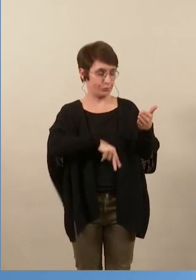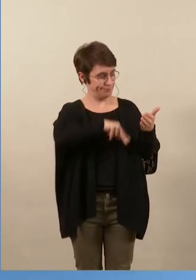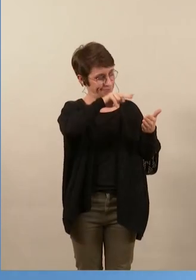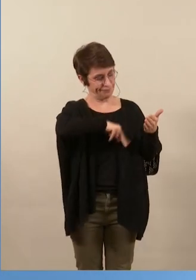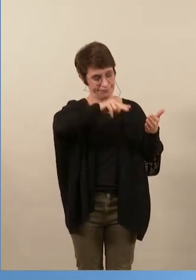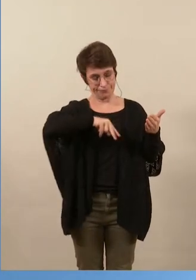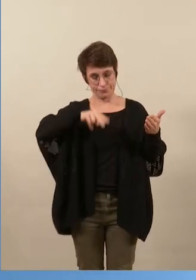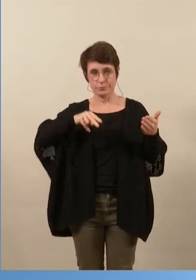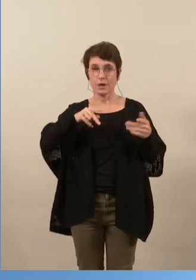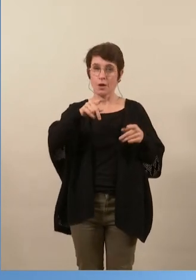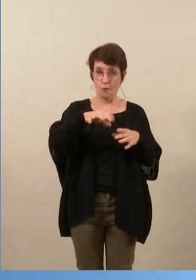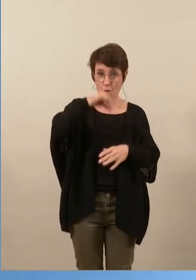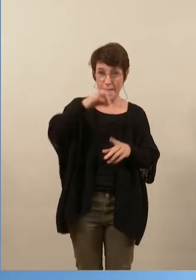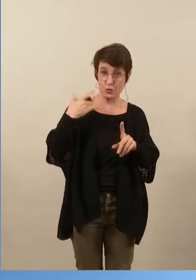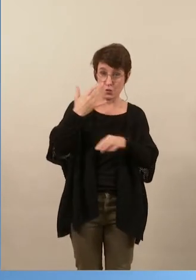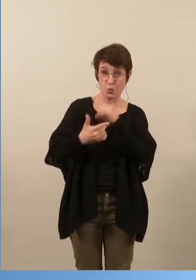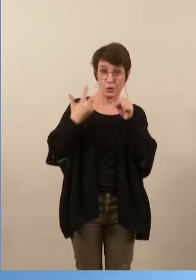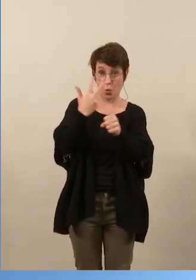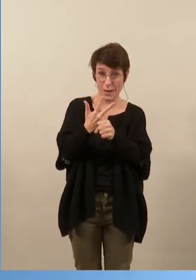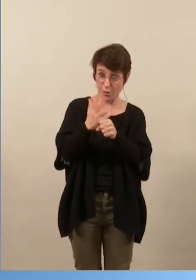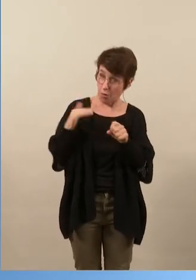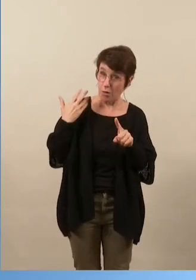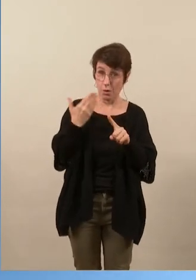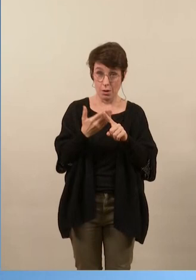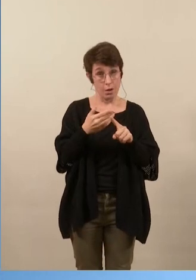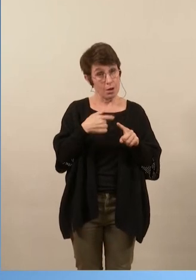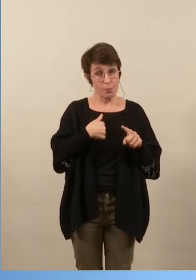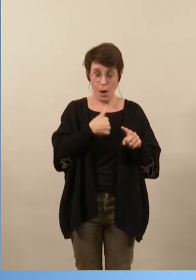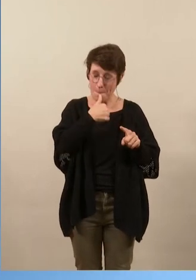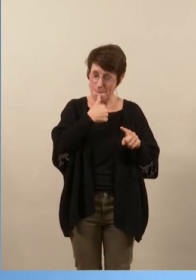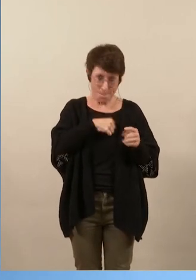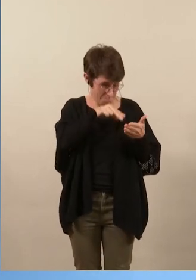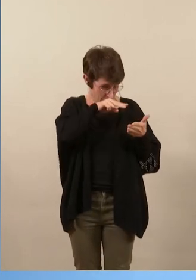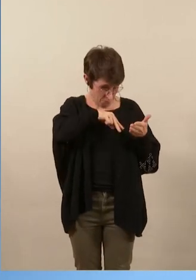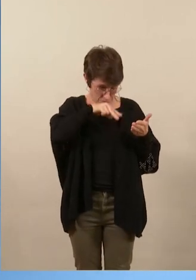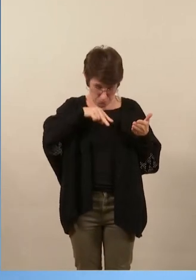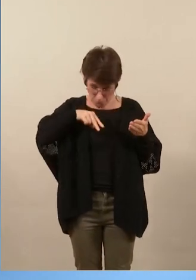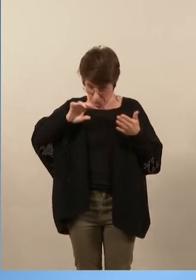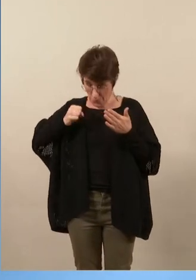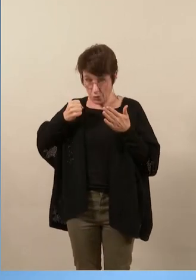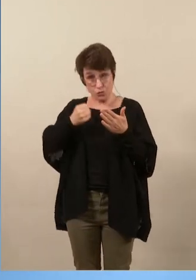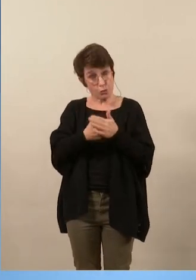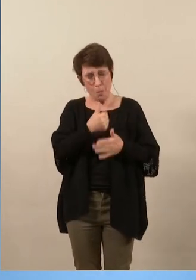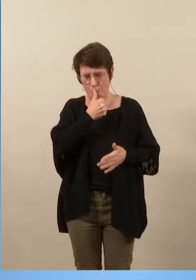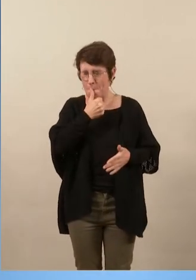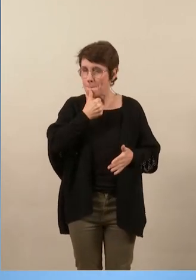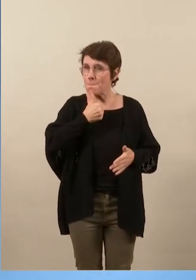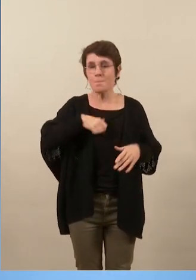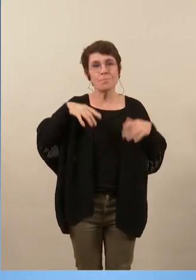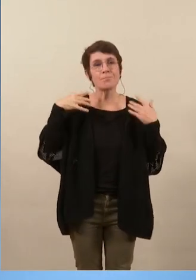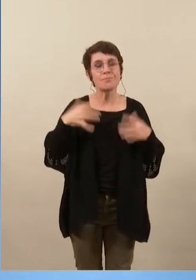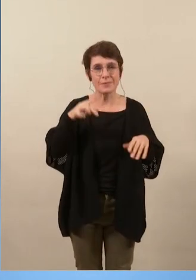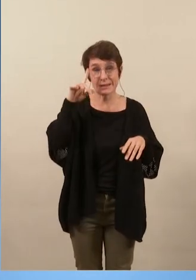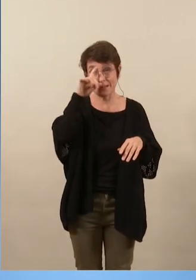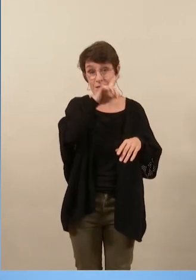ans de mandat il faut s'accrocher pour aller au bout tant ce document finalement Ress se ressemble